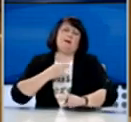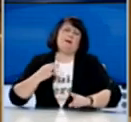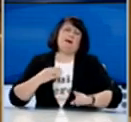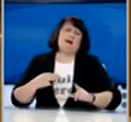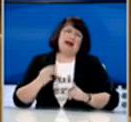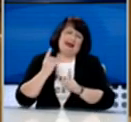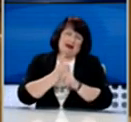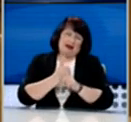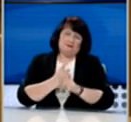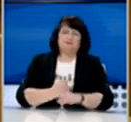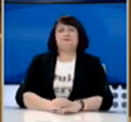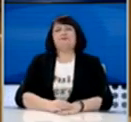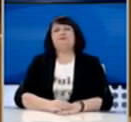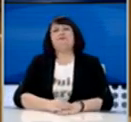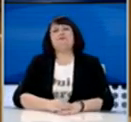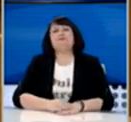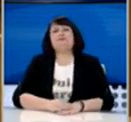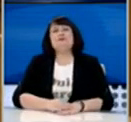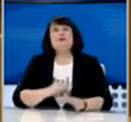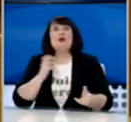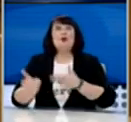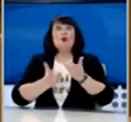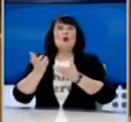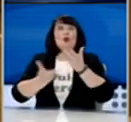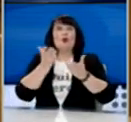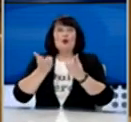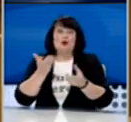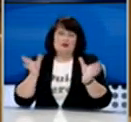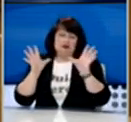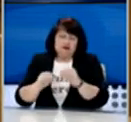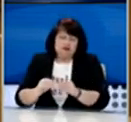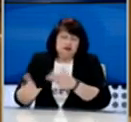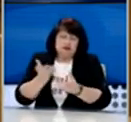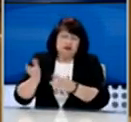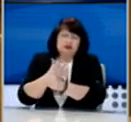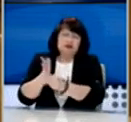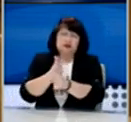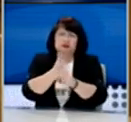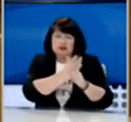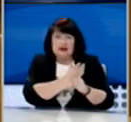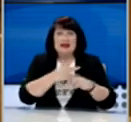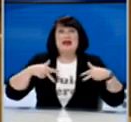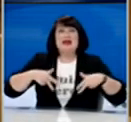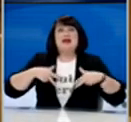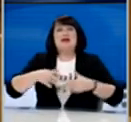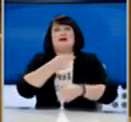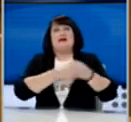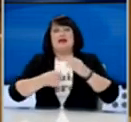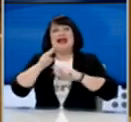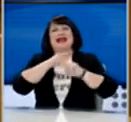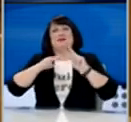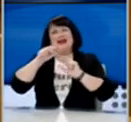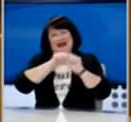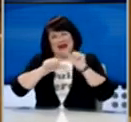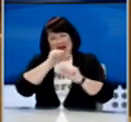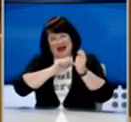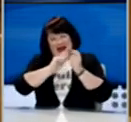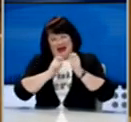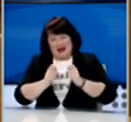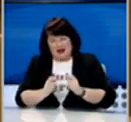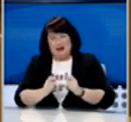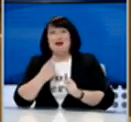λοιμωξιολογίας εκτός των φονικών πυρκαγιών όμως η κυβέρνηση επιχειρεί να βασίσει το αφήγημα της κλιματικής αλλαγής